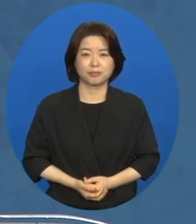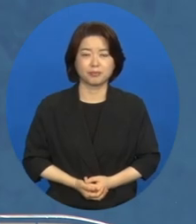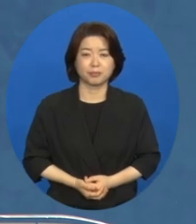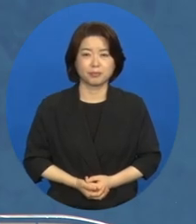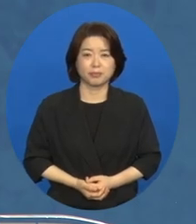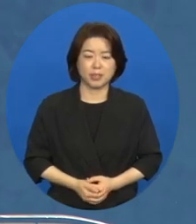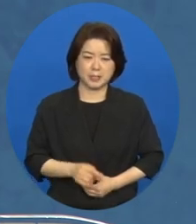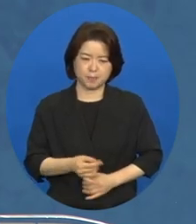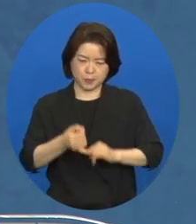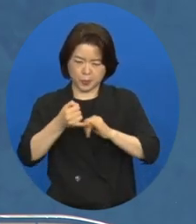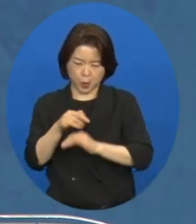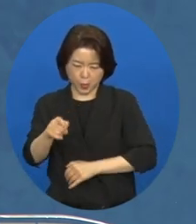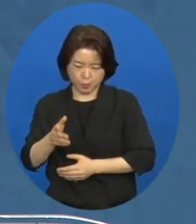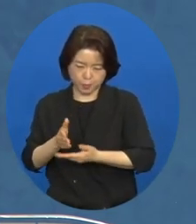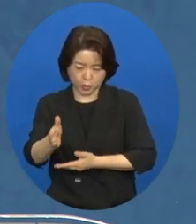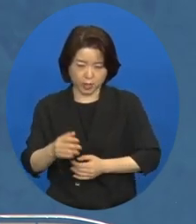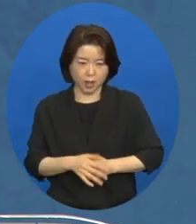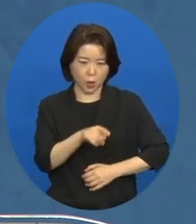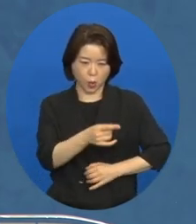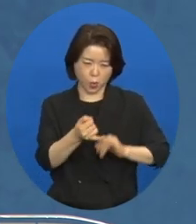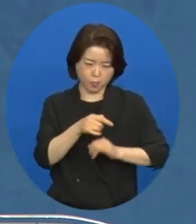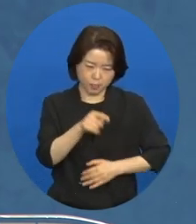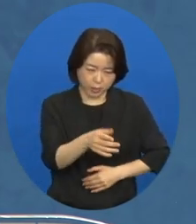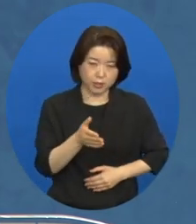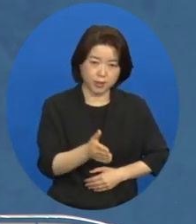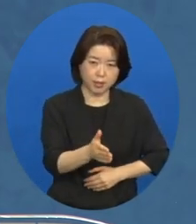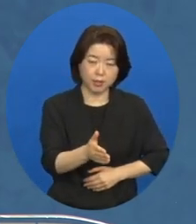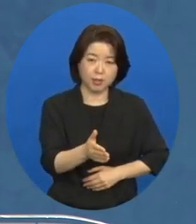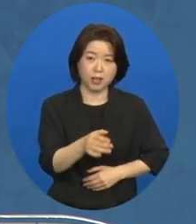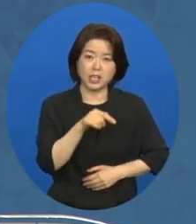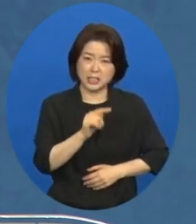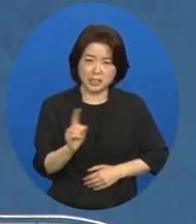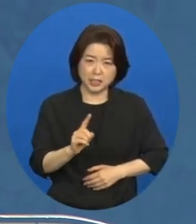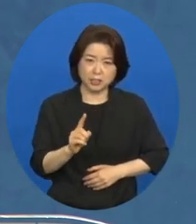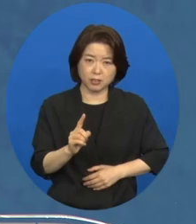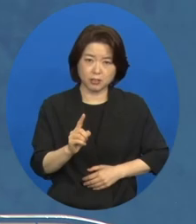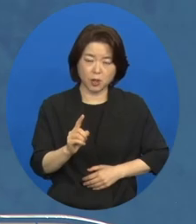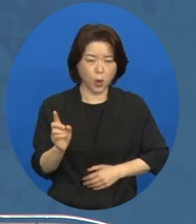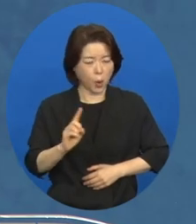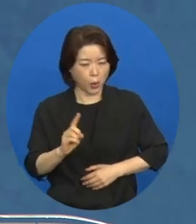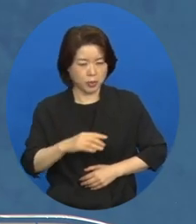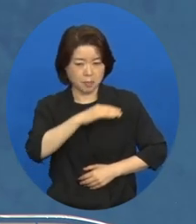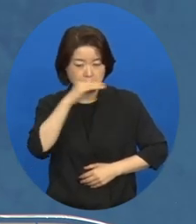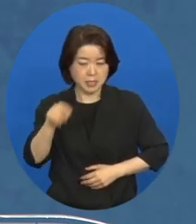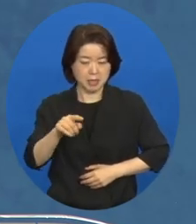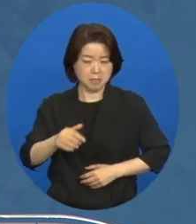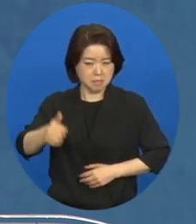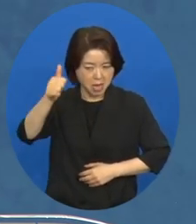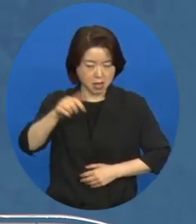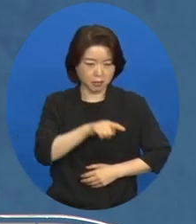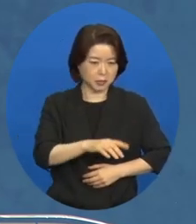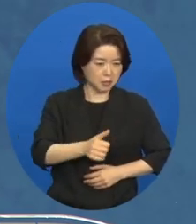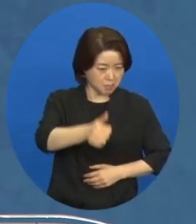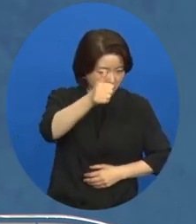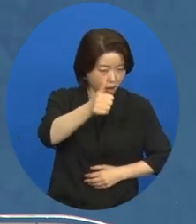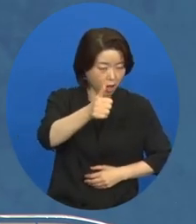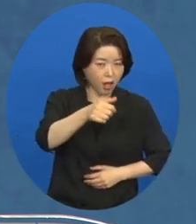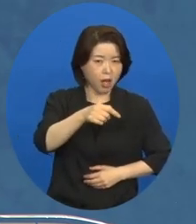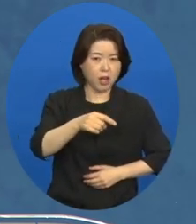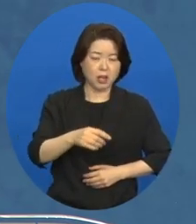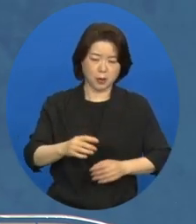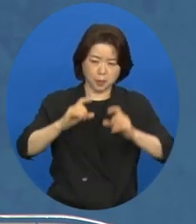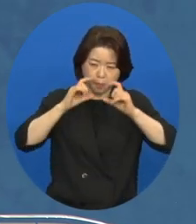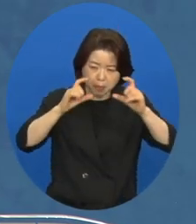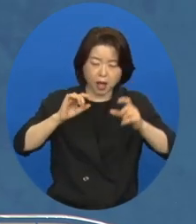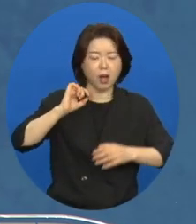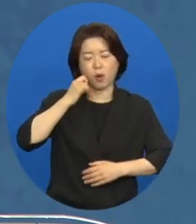꼭 이렇게 해야 된다, 꼭 저렇게 해야 된다, 어떤 무엇이 옳다라고 말하기에는 참 어려운 문제라고